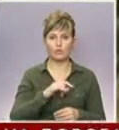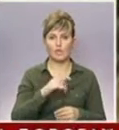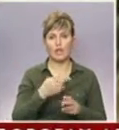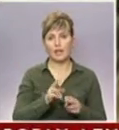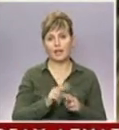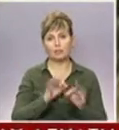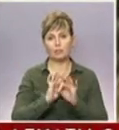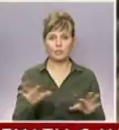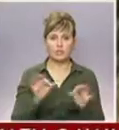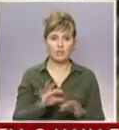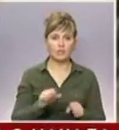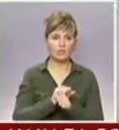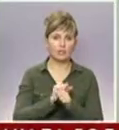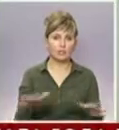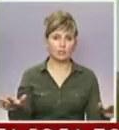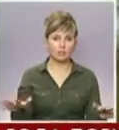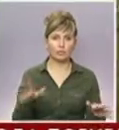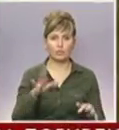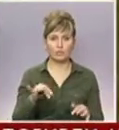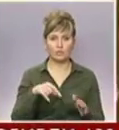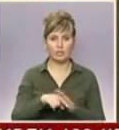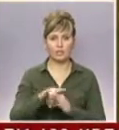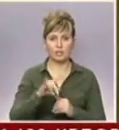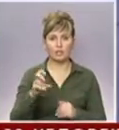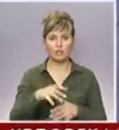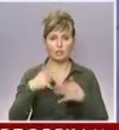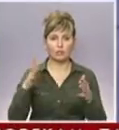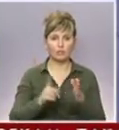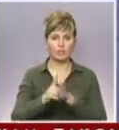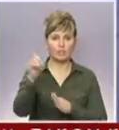разваливание самолета в воздухе. Этим объясняется разброс частей